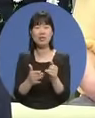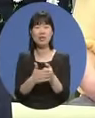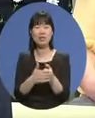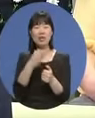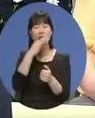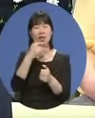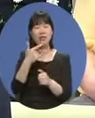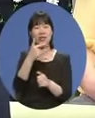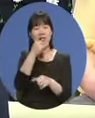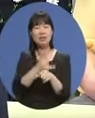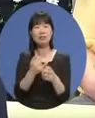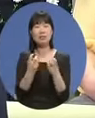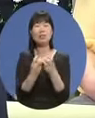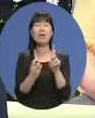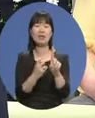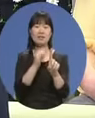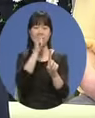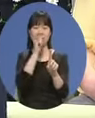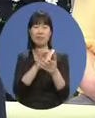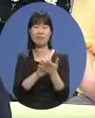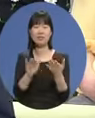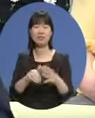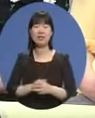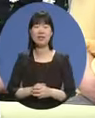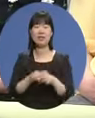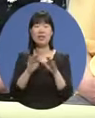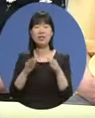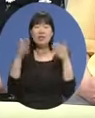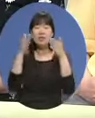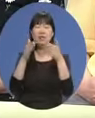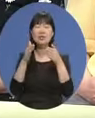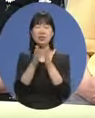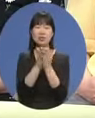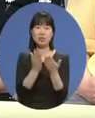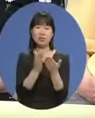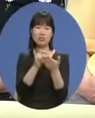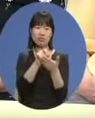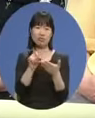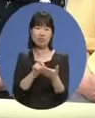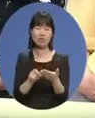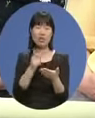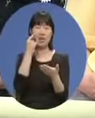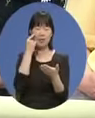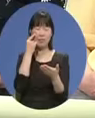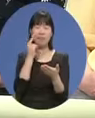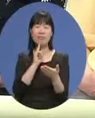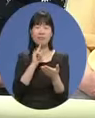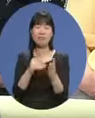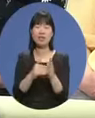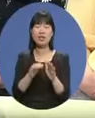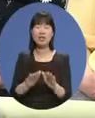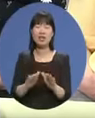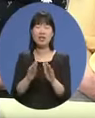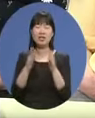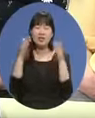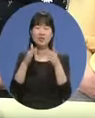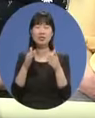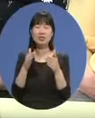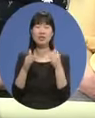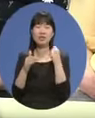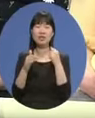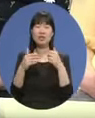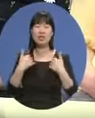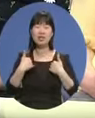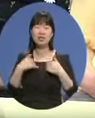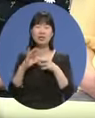많이 봤던 그런 방법이 한 가지 있습니다. 네. 이게 집중력 노트라는 거를 써보는 건데요. 일종의 집중력을